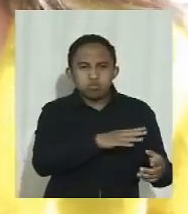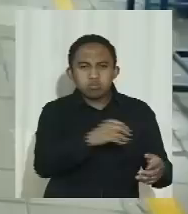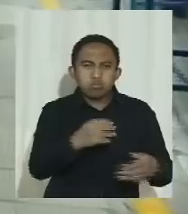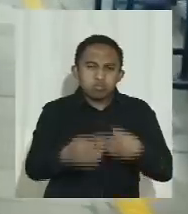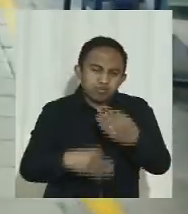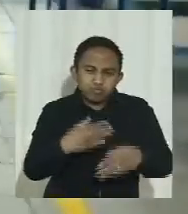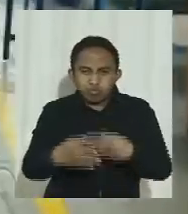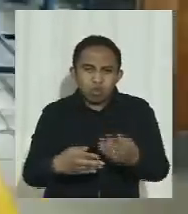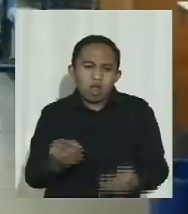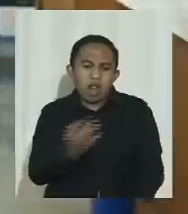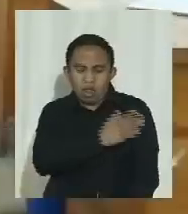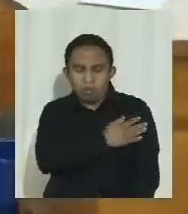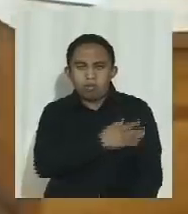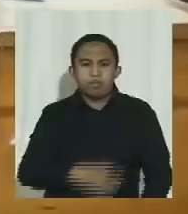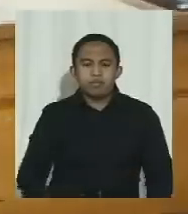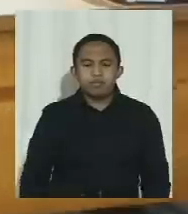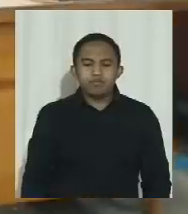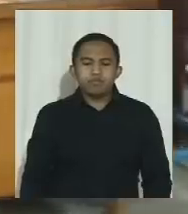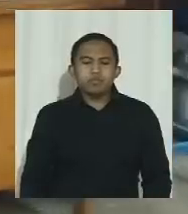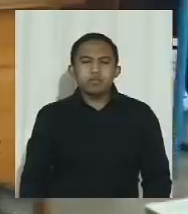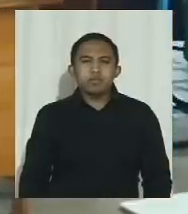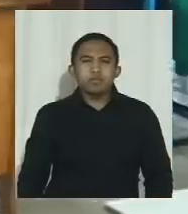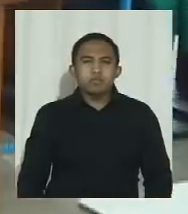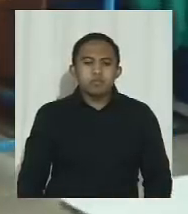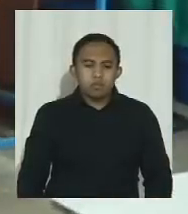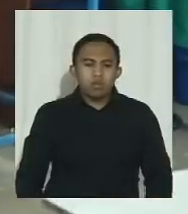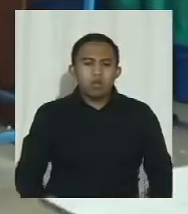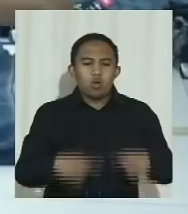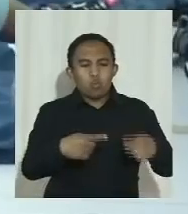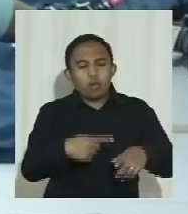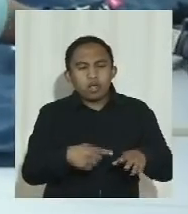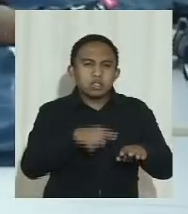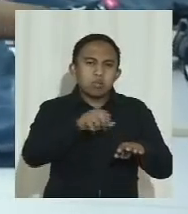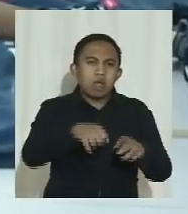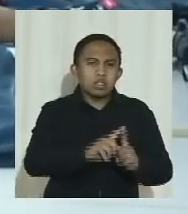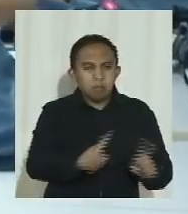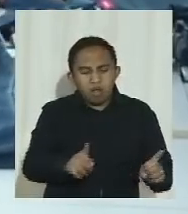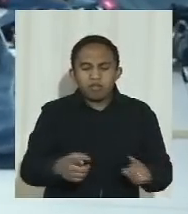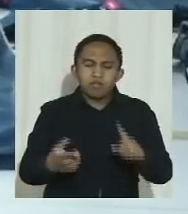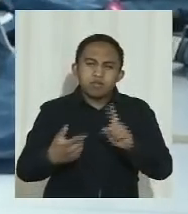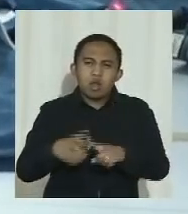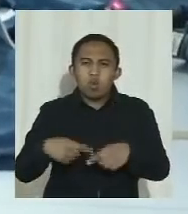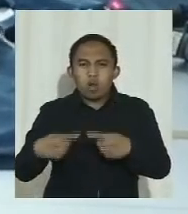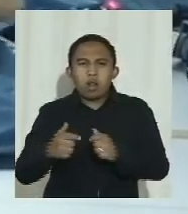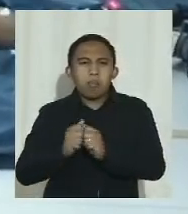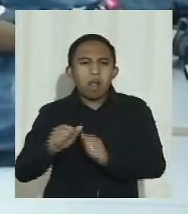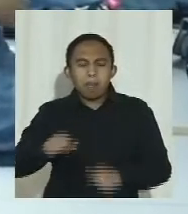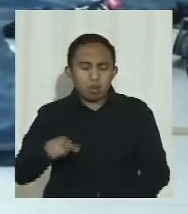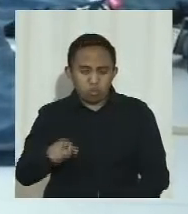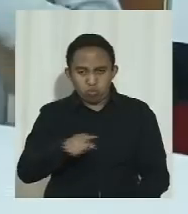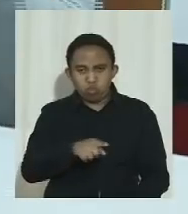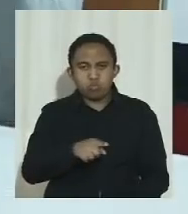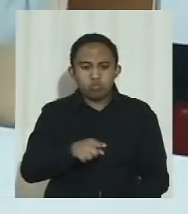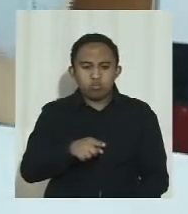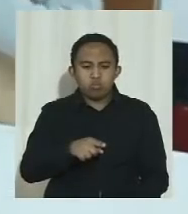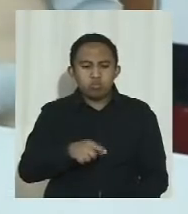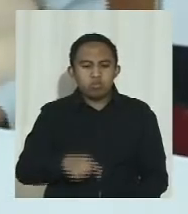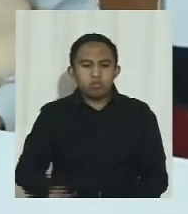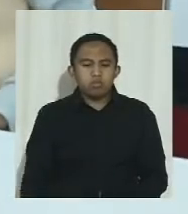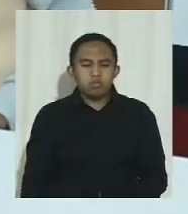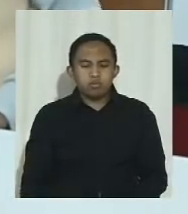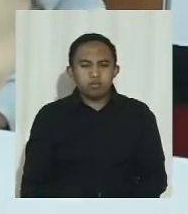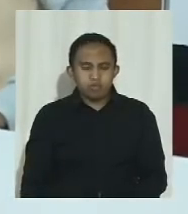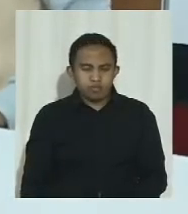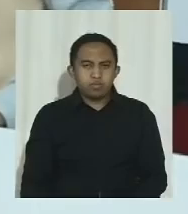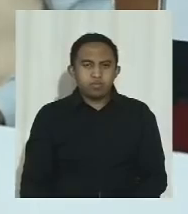lamba. Orinasa afaka ba lehibe sy ireo mpiara-miasa aminy na ilay antsoina hoe sous-traitance